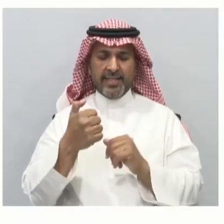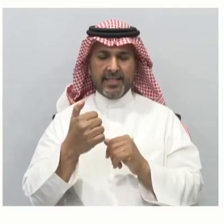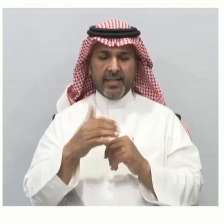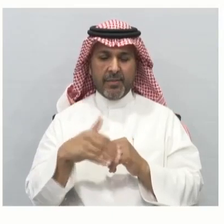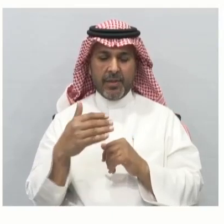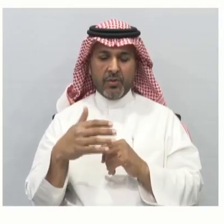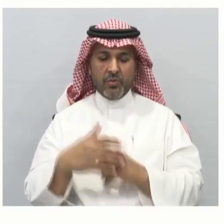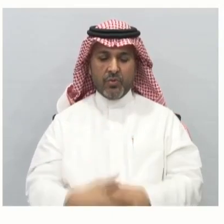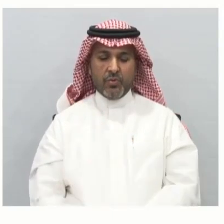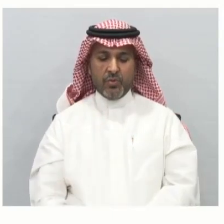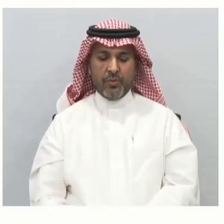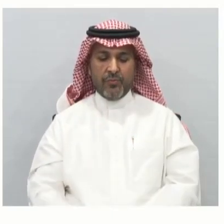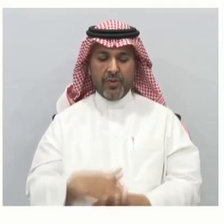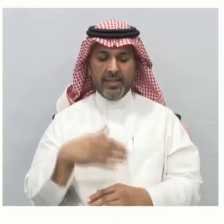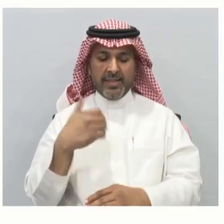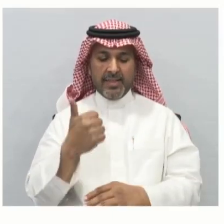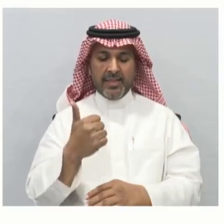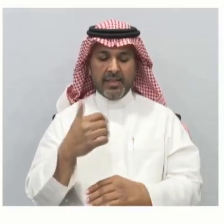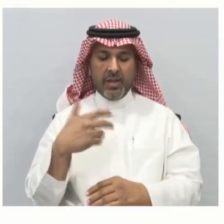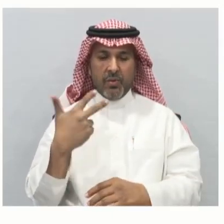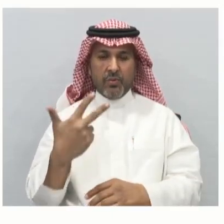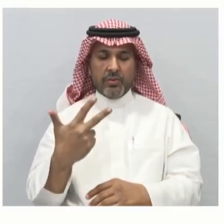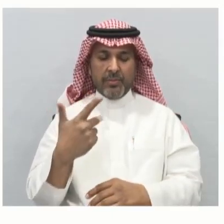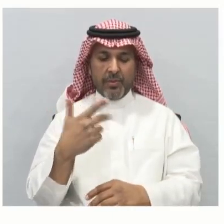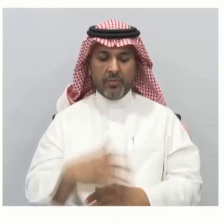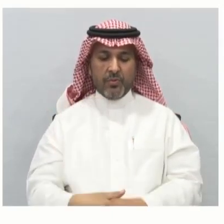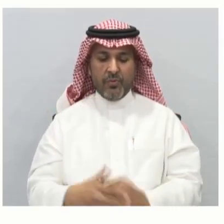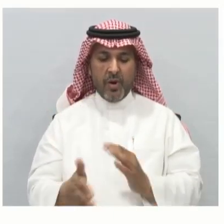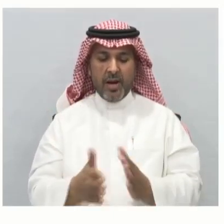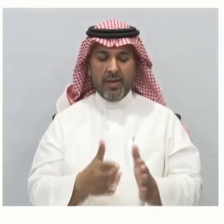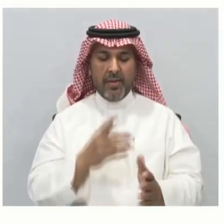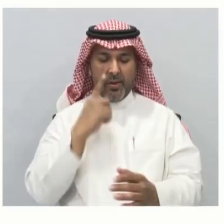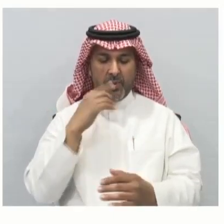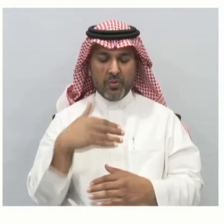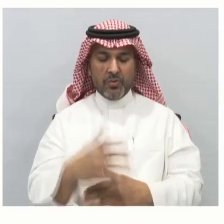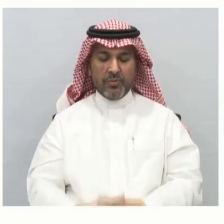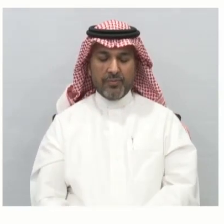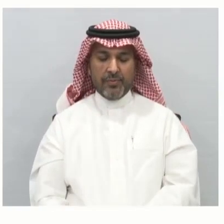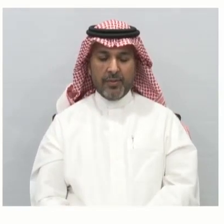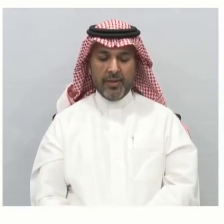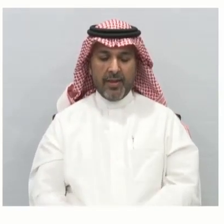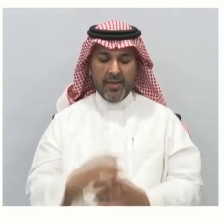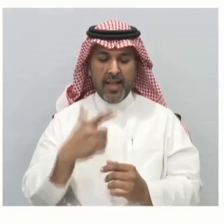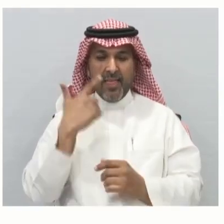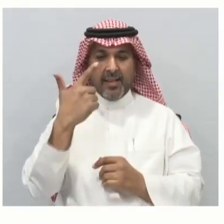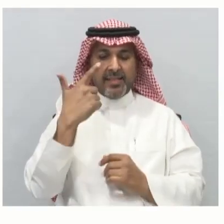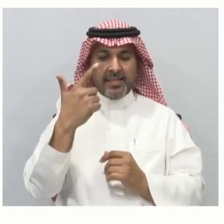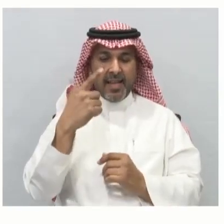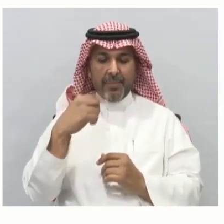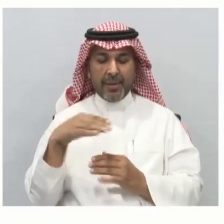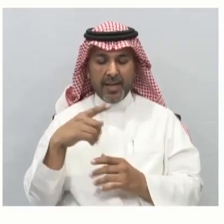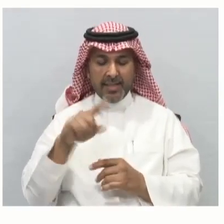72 وجرب السبعه ضرب 12 يعطيني 84 اذا مباشره عندي